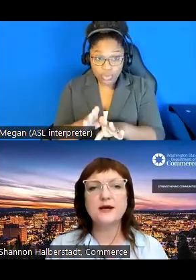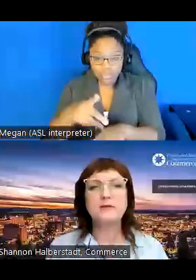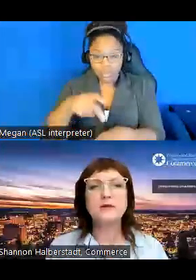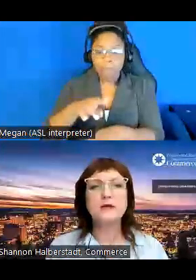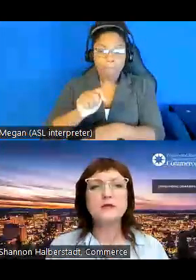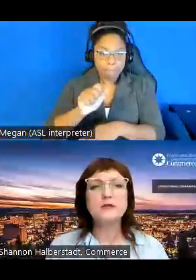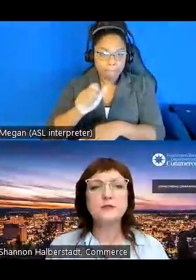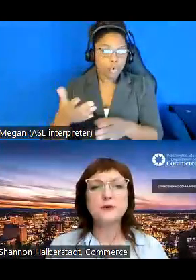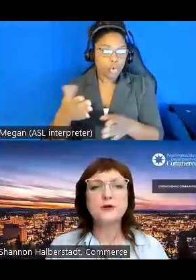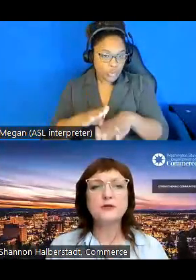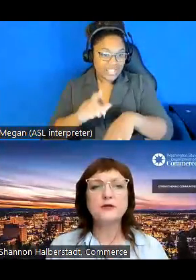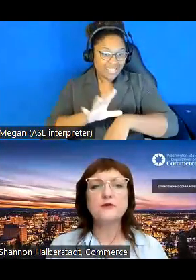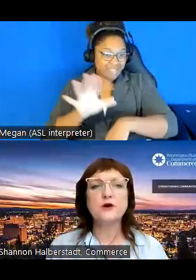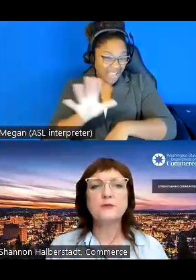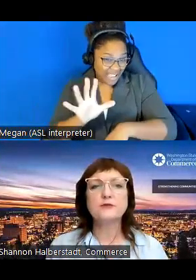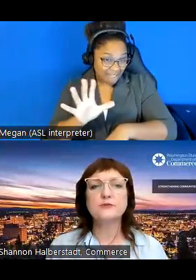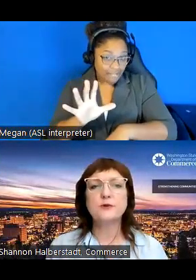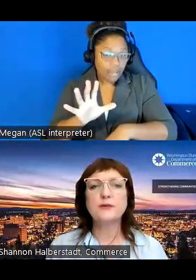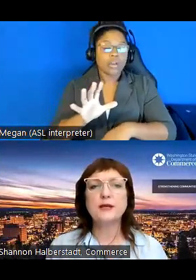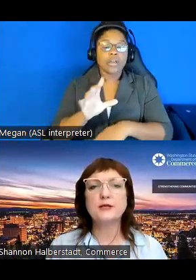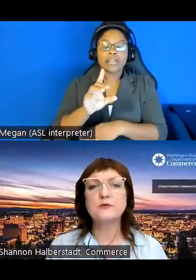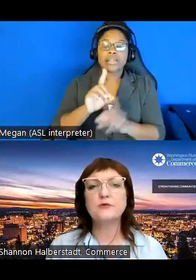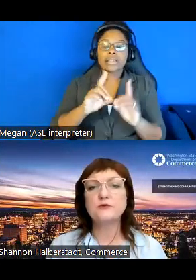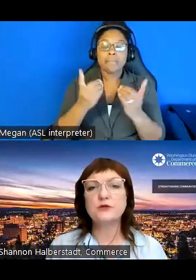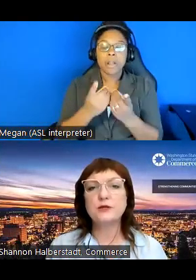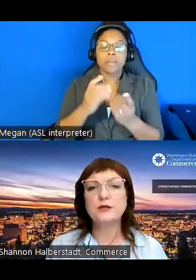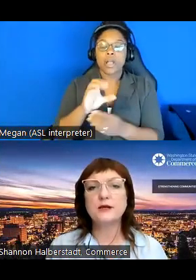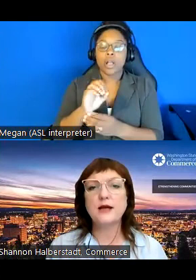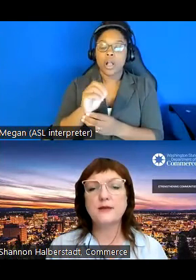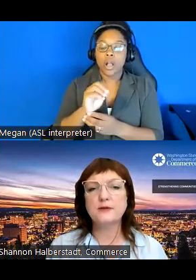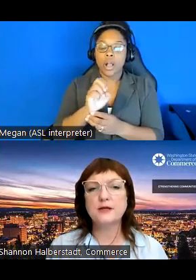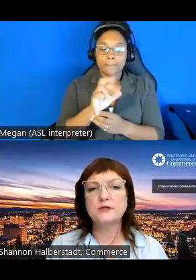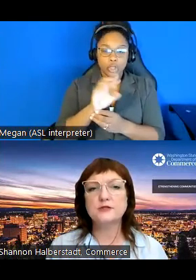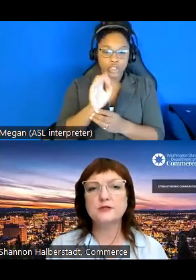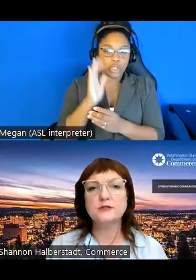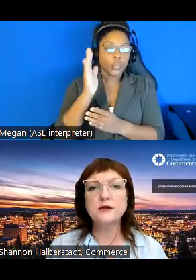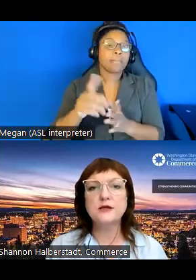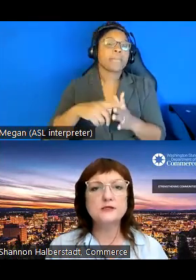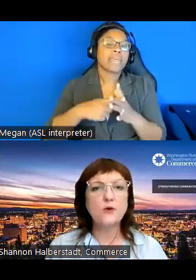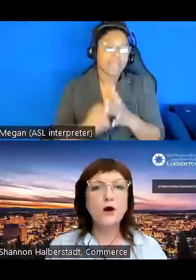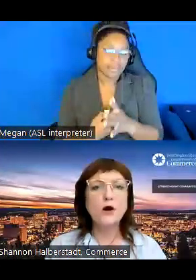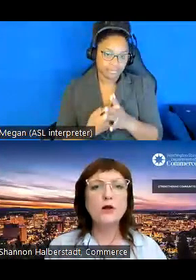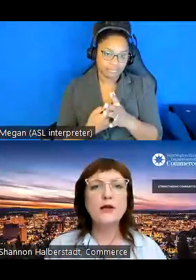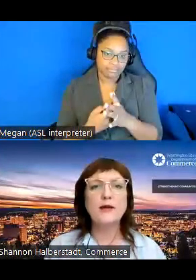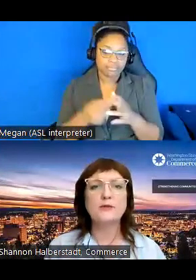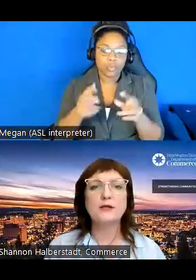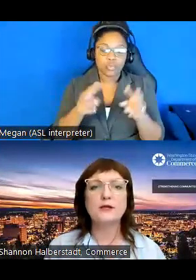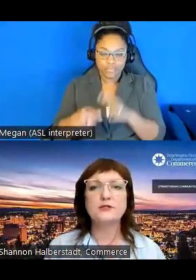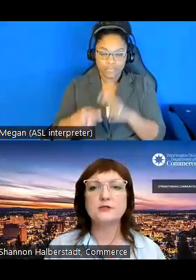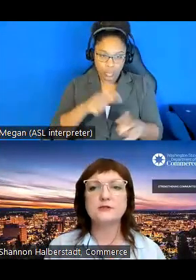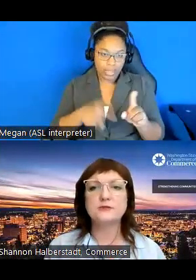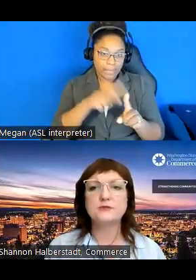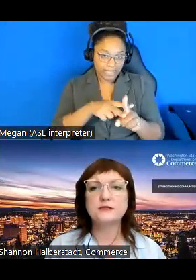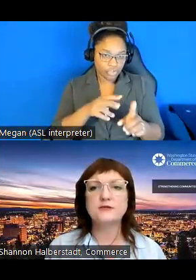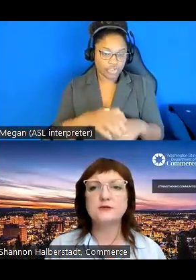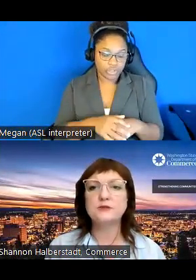제일 먼저 신청하는 선을 제일 먼저 그랜트로 받는 것이 아닙니다. 선착순은 아니라고요.